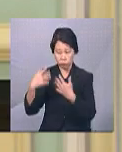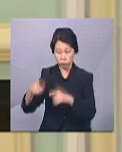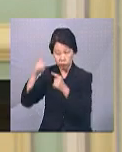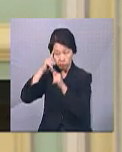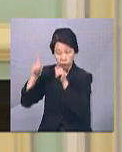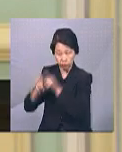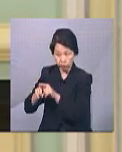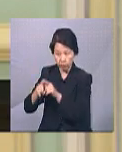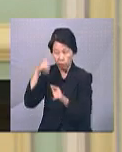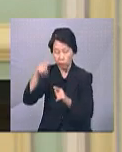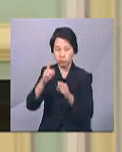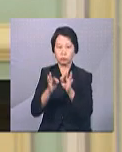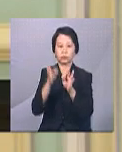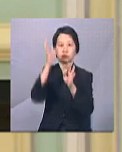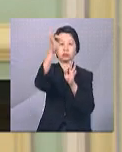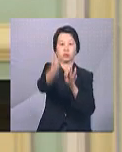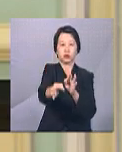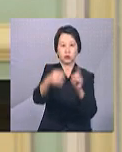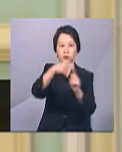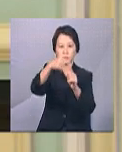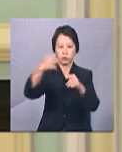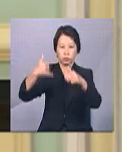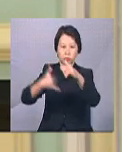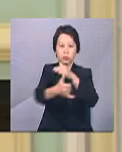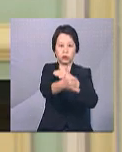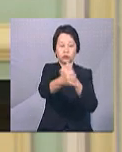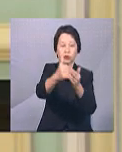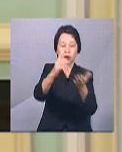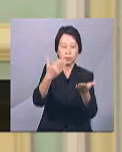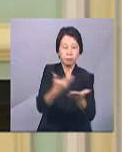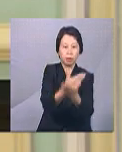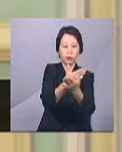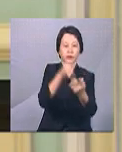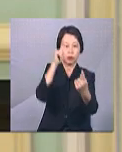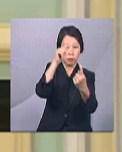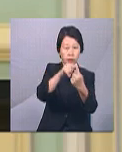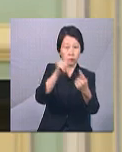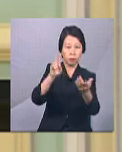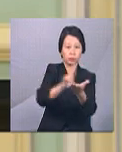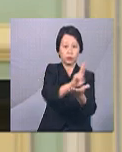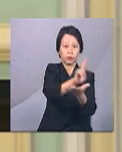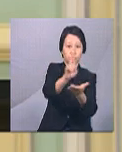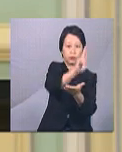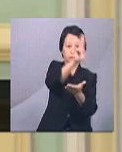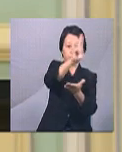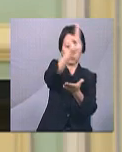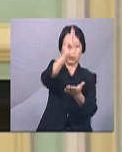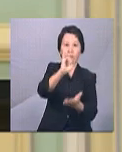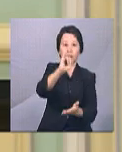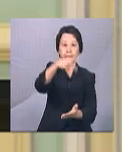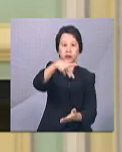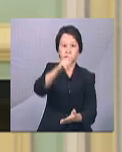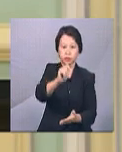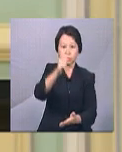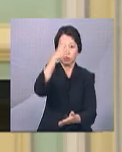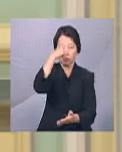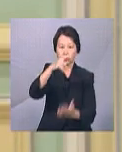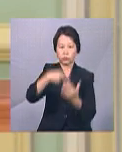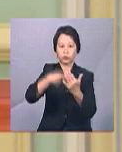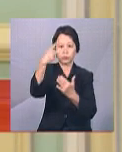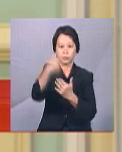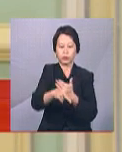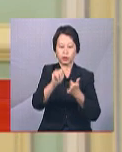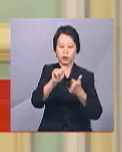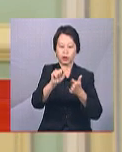untuk menangguhkan tareh kemasukan Bahru ke institusi pengajian tinggi IPT bagi program